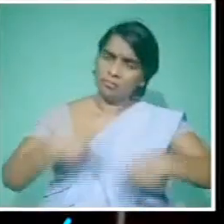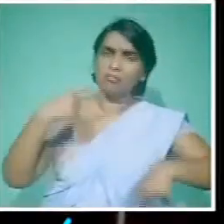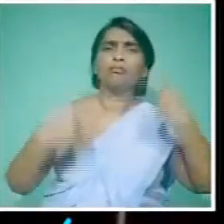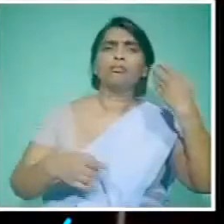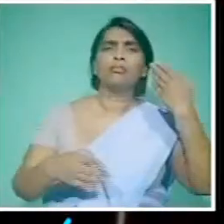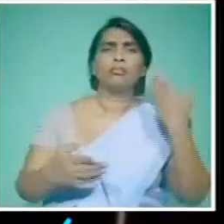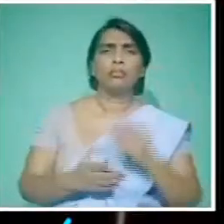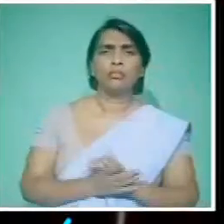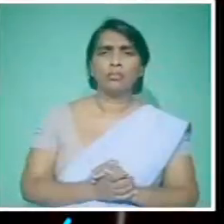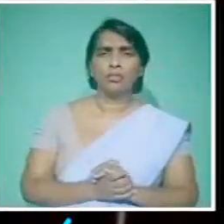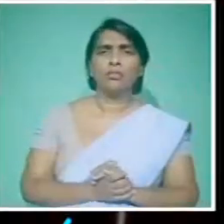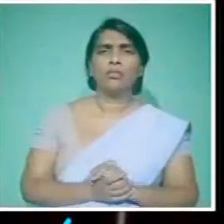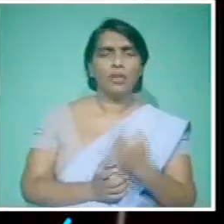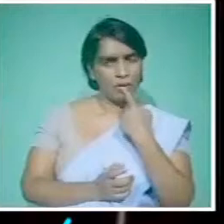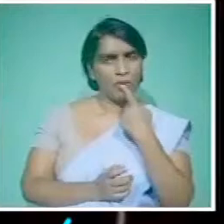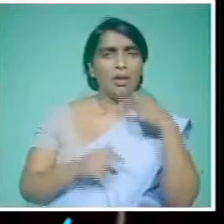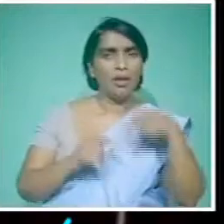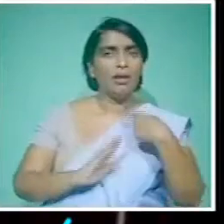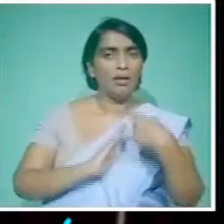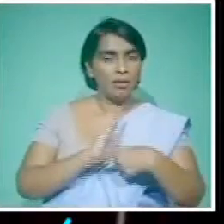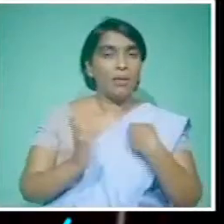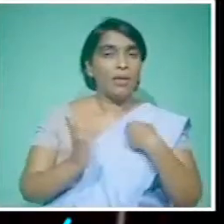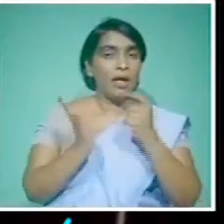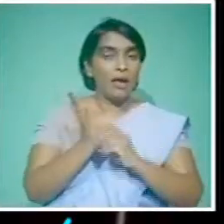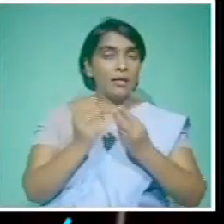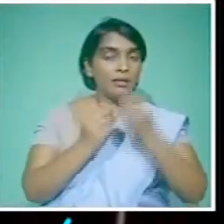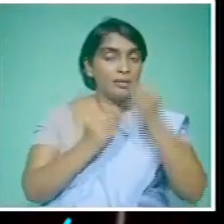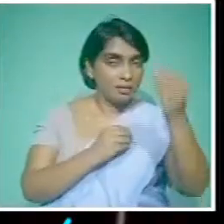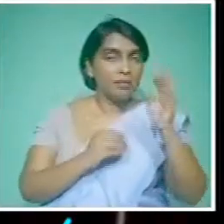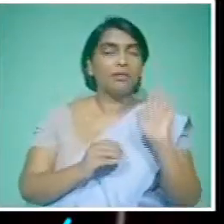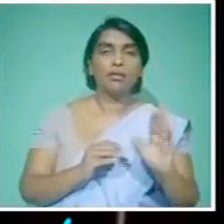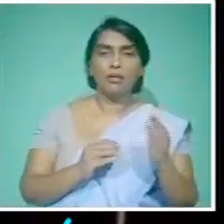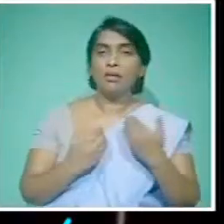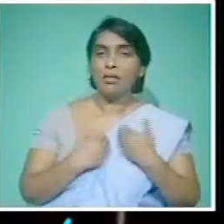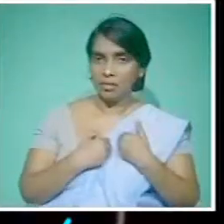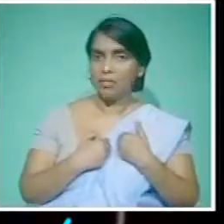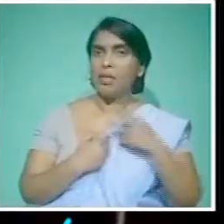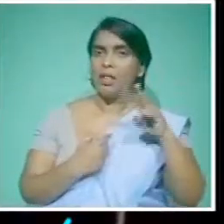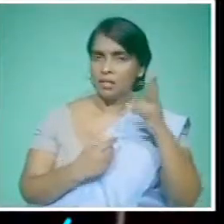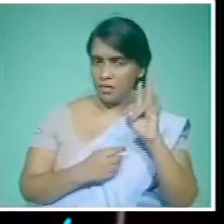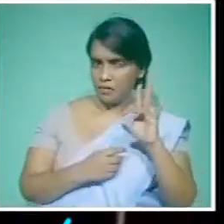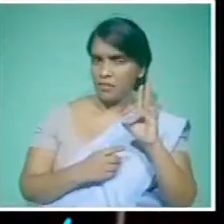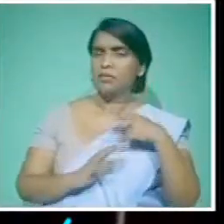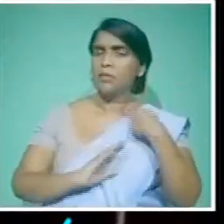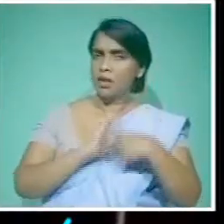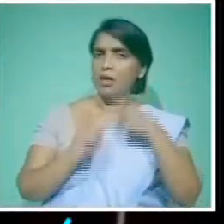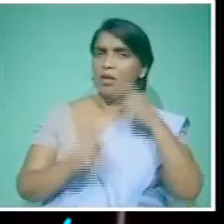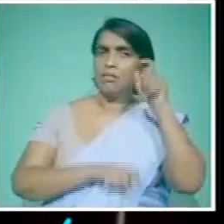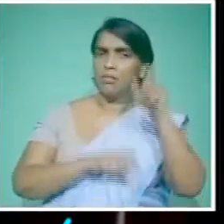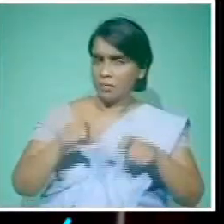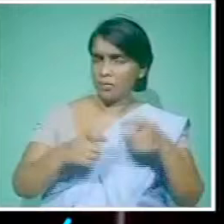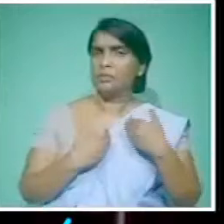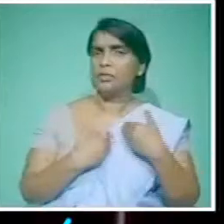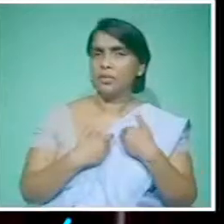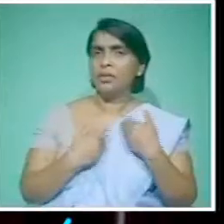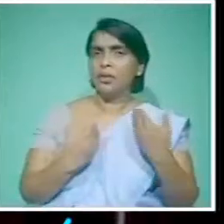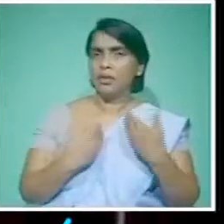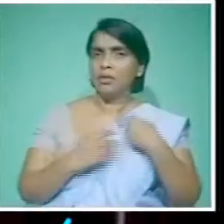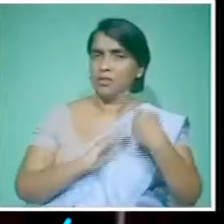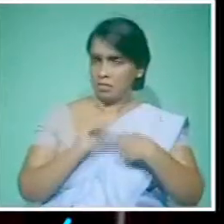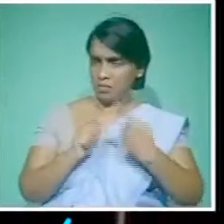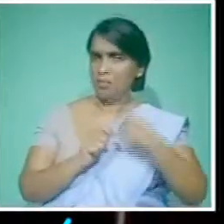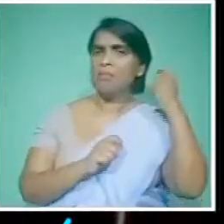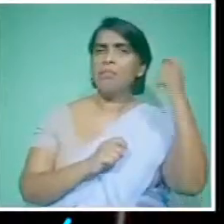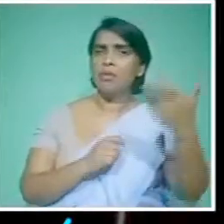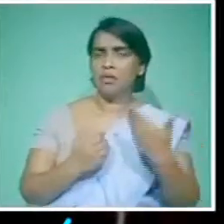ගැනත් ඔව් මේ රටේ අපිට ණය ගෙවන්න සිද්ධ වෙලා තියෙනවා අපිත් 225 මේ රටේ ජනතාව අපිත් මේ ණය